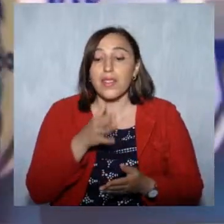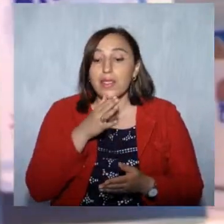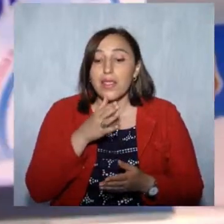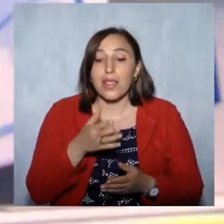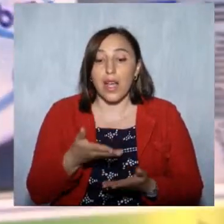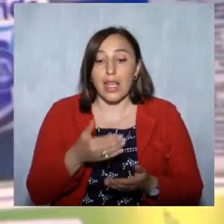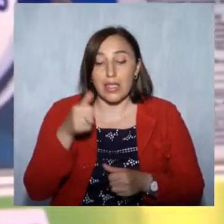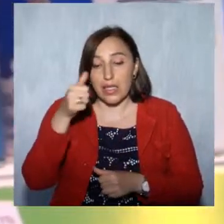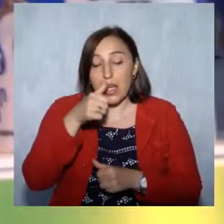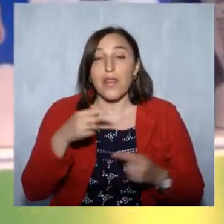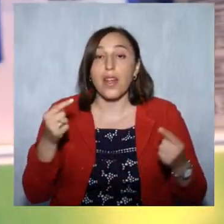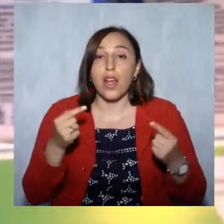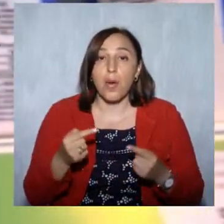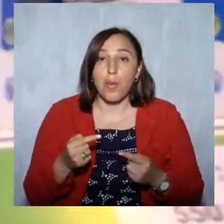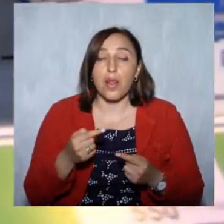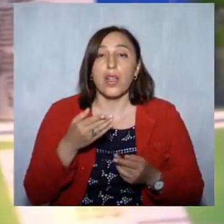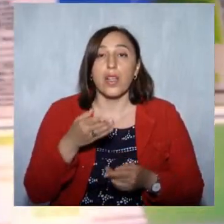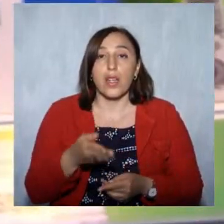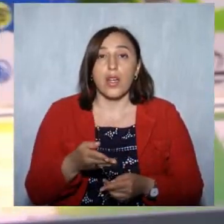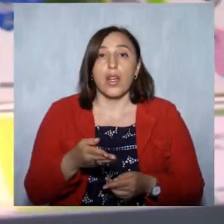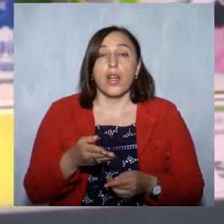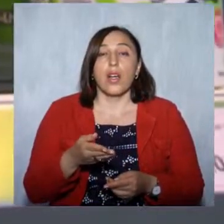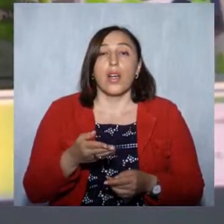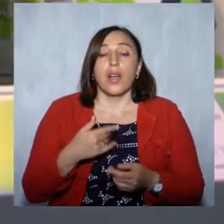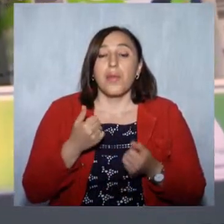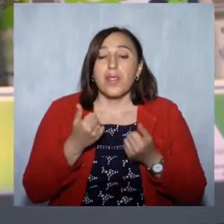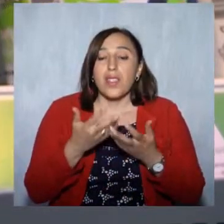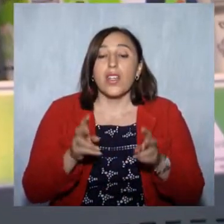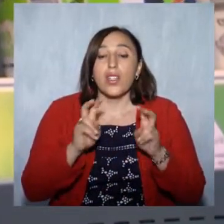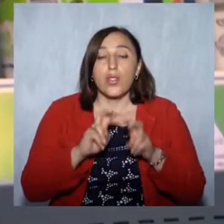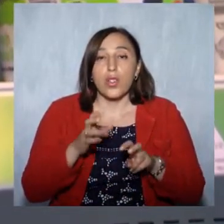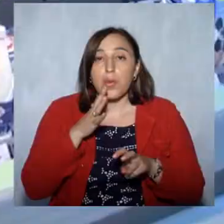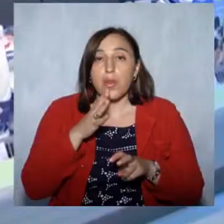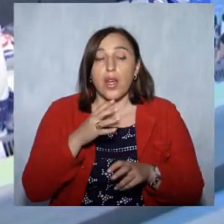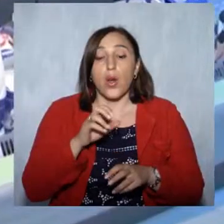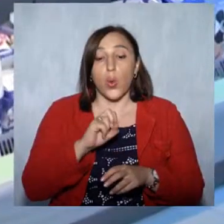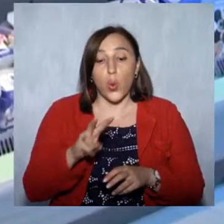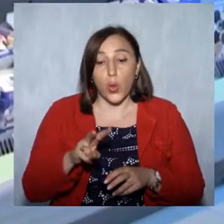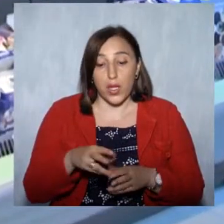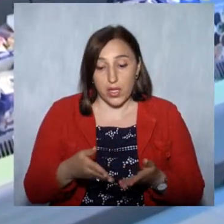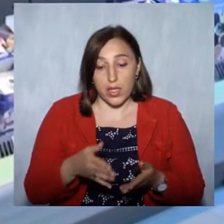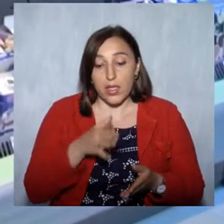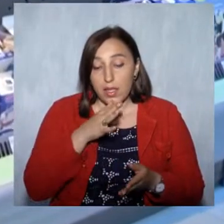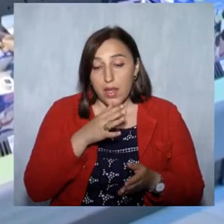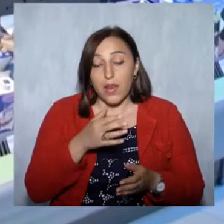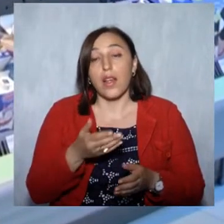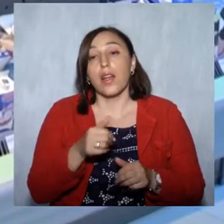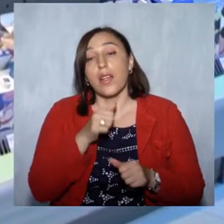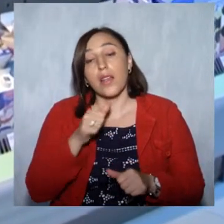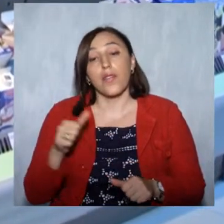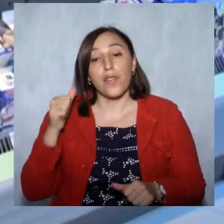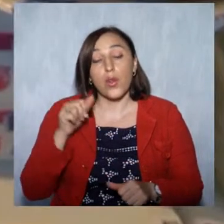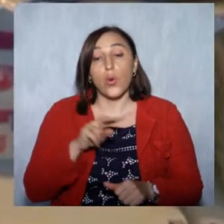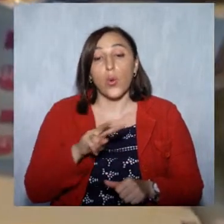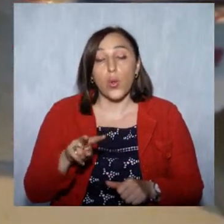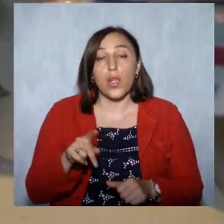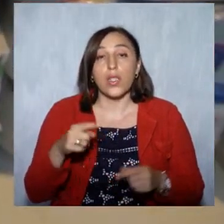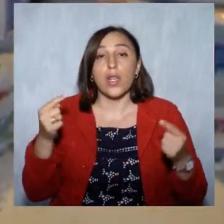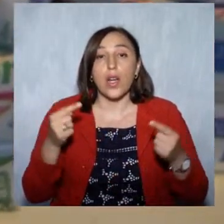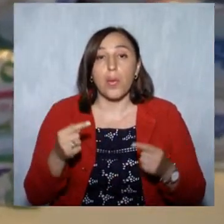Վիճակագրական կոմիտեի հրապարակած տվյալների համաձայն այս հուլիսին նախորդ տարվա հուլիսի համեմատ սննդամթերքը թանկացել է